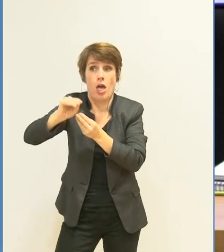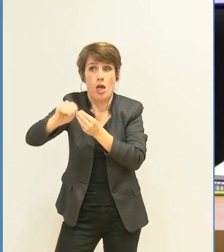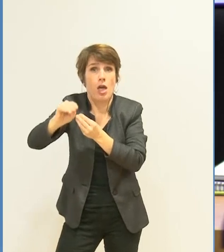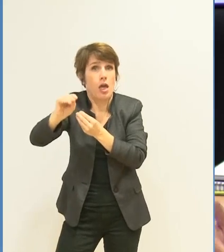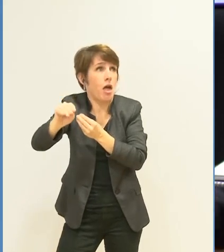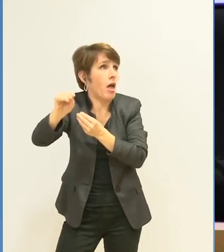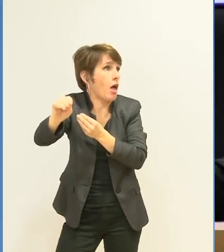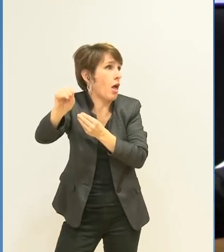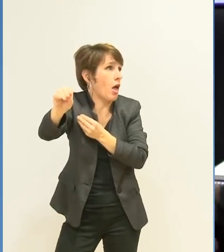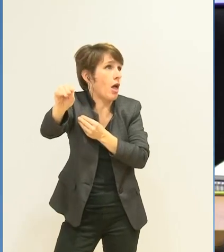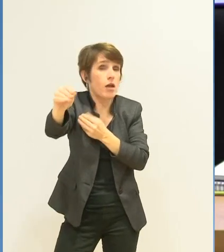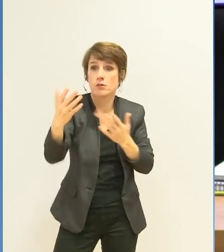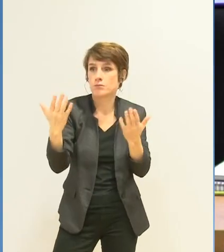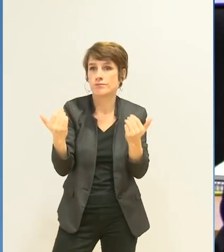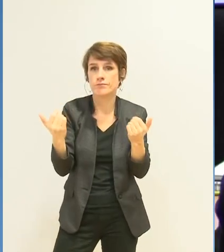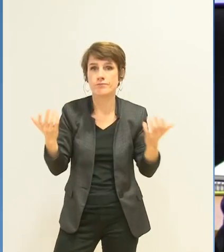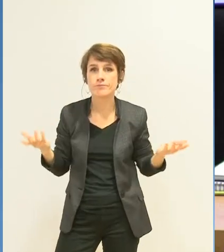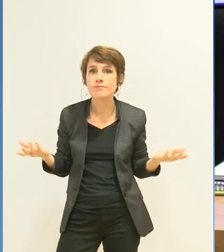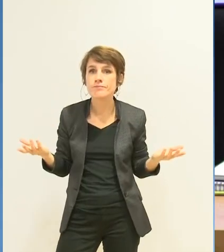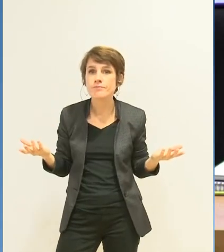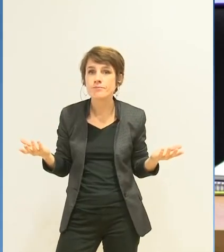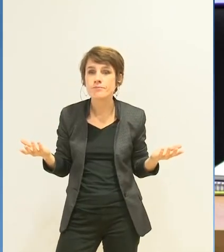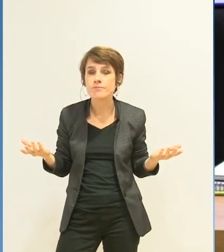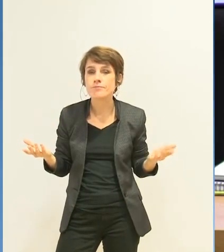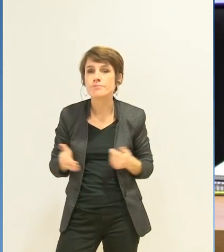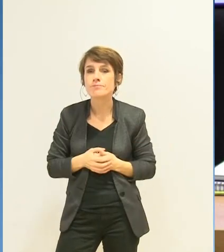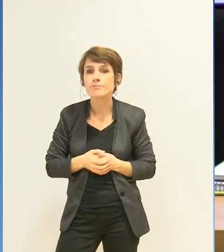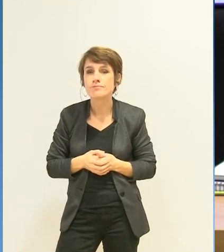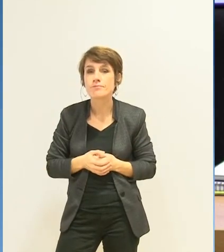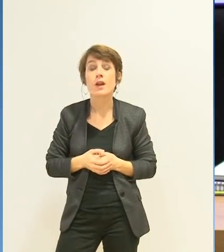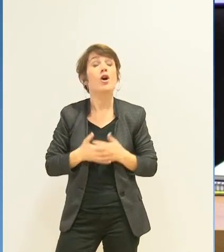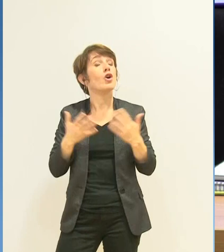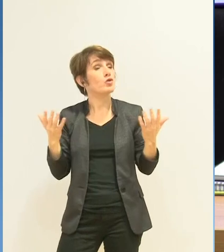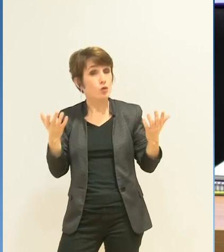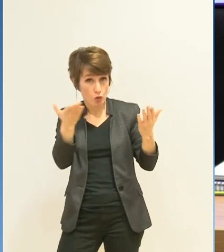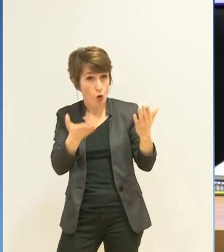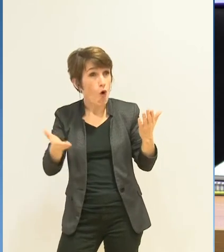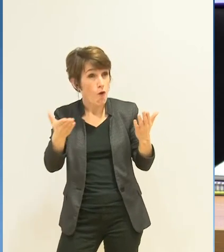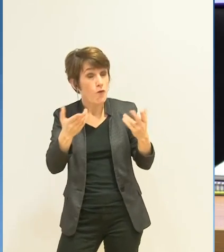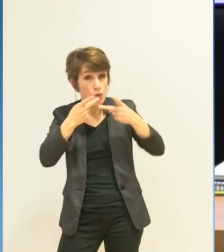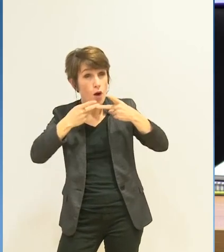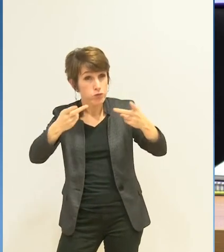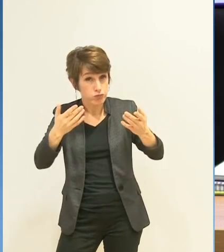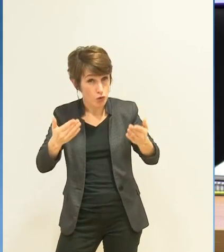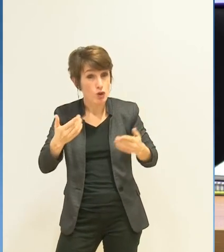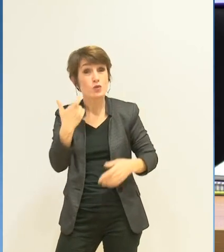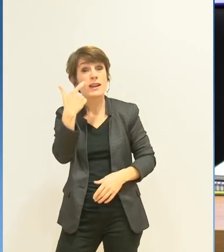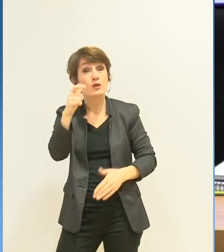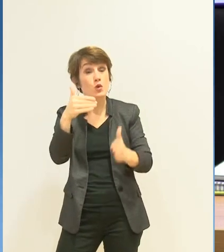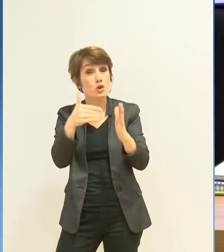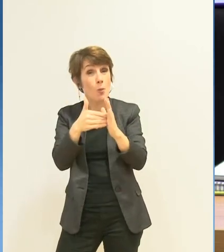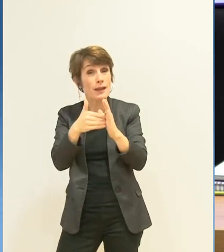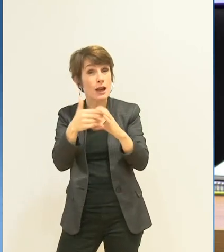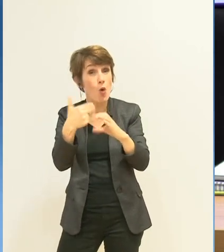et demain et basse et demain voilà et donc vous nous annoncez 200000 euros pour la tour perret